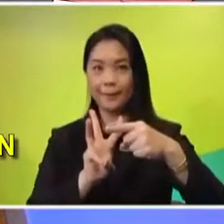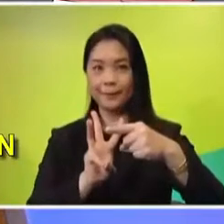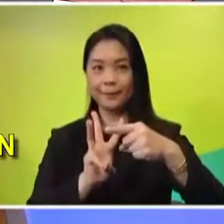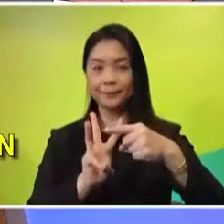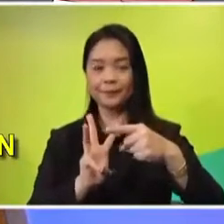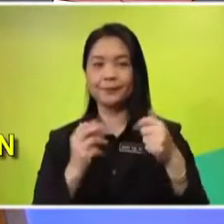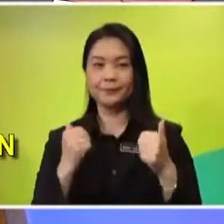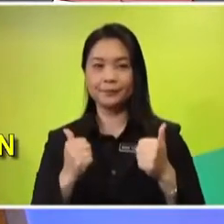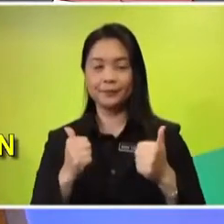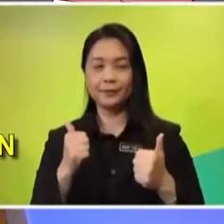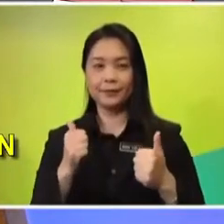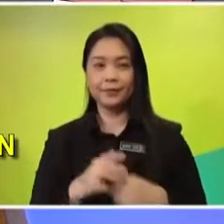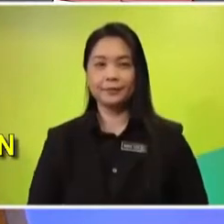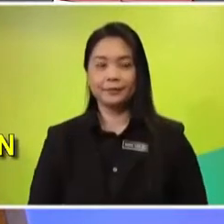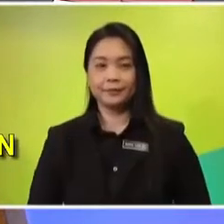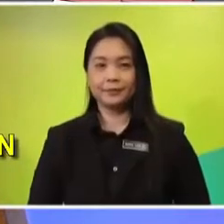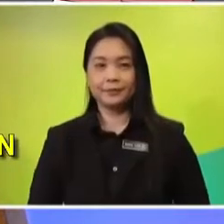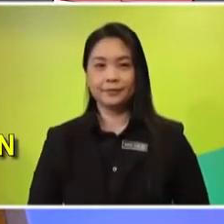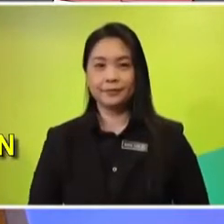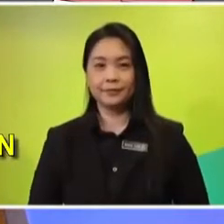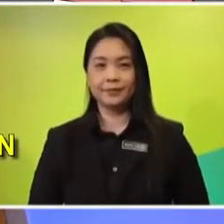4/6. Bagus, Mira. Jadi pecahan dia